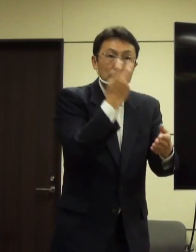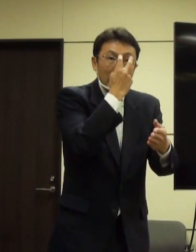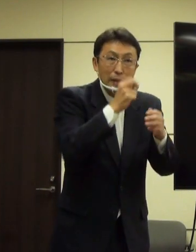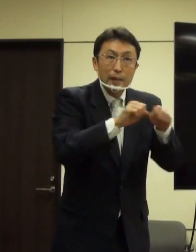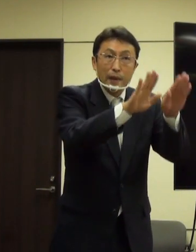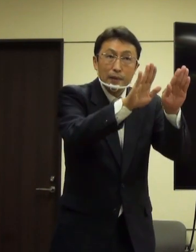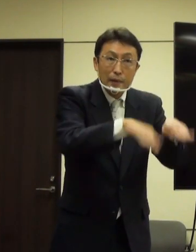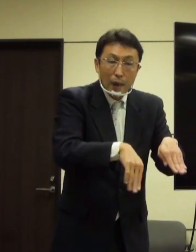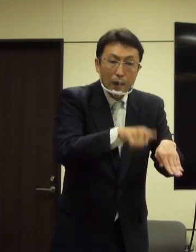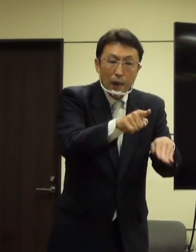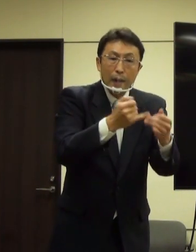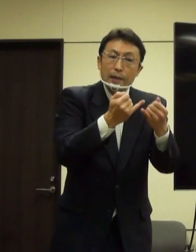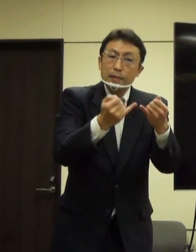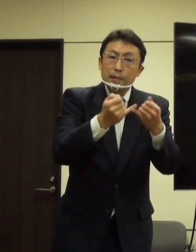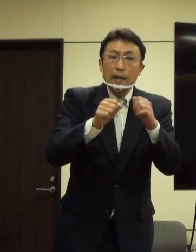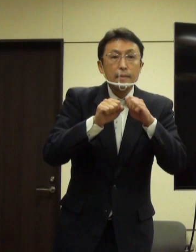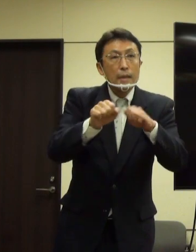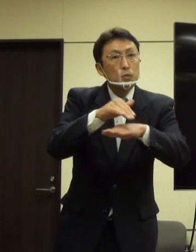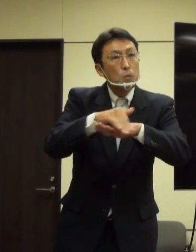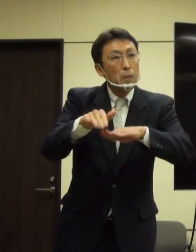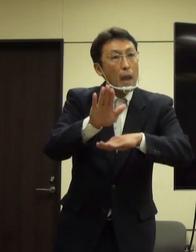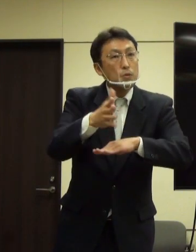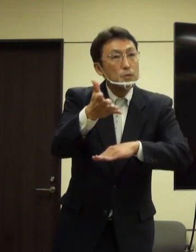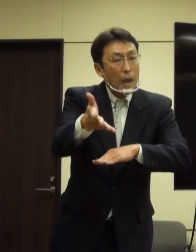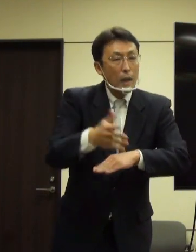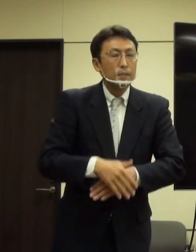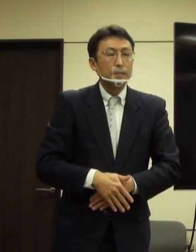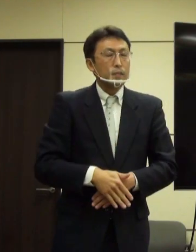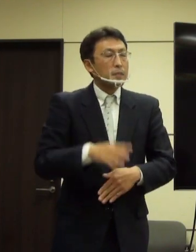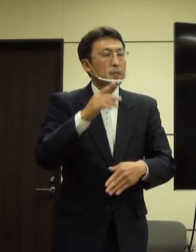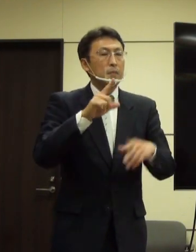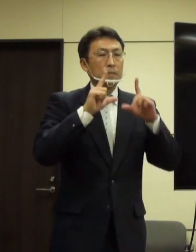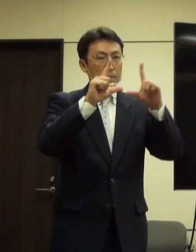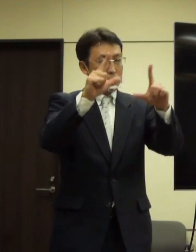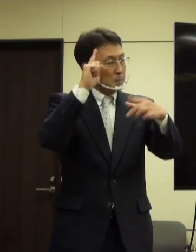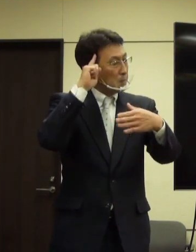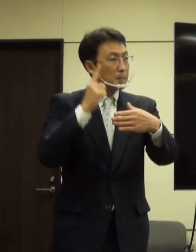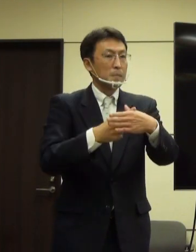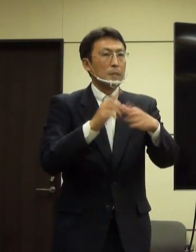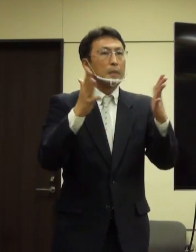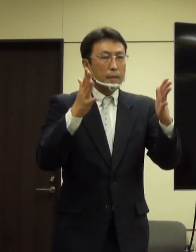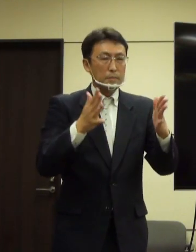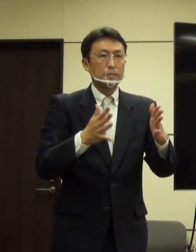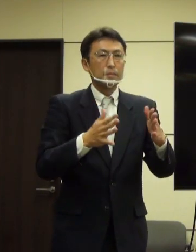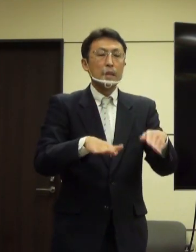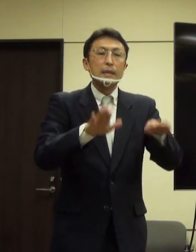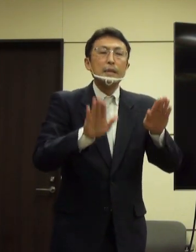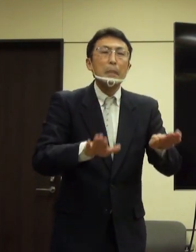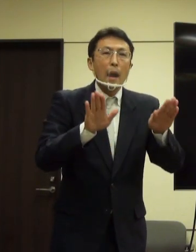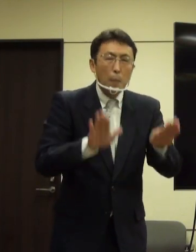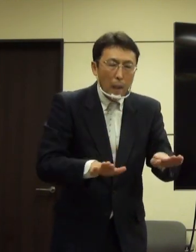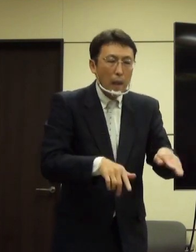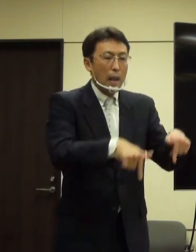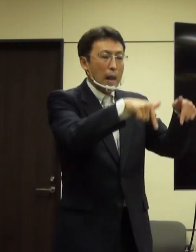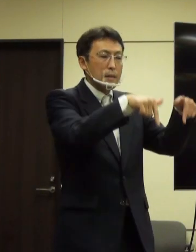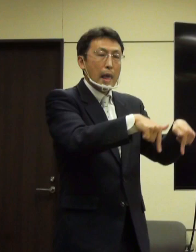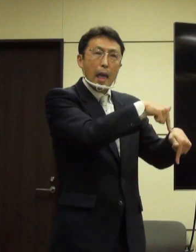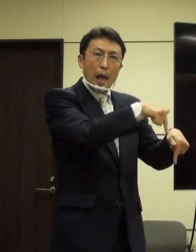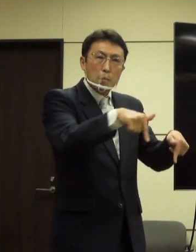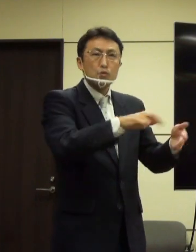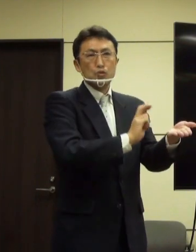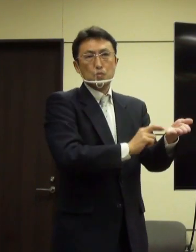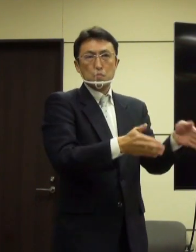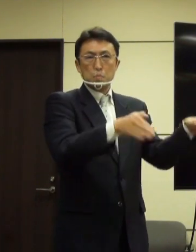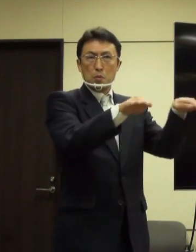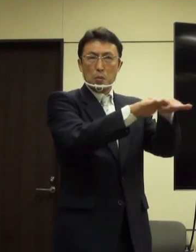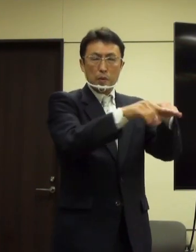ませんまずあの今この西部病院あるいはあの子の大学生のクラスだとかなり言う大きなプラスとの